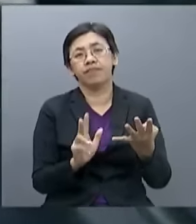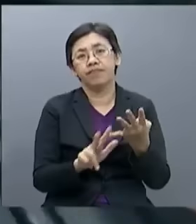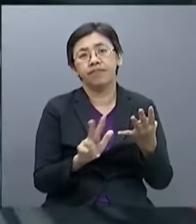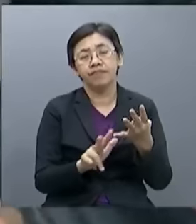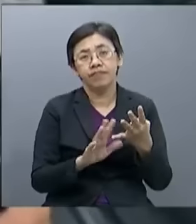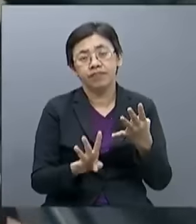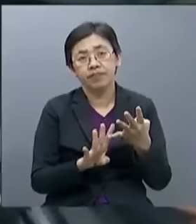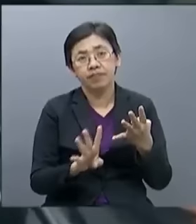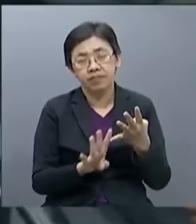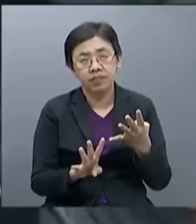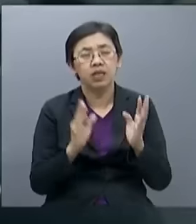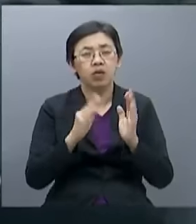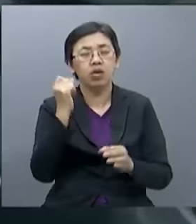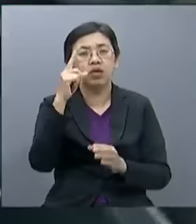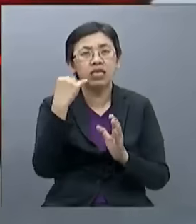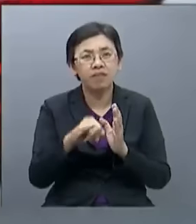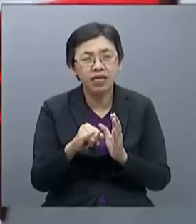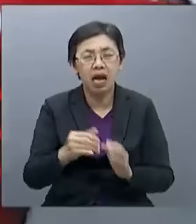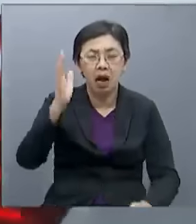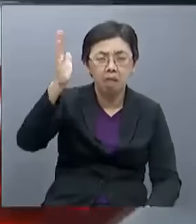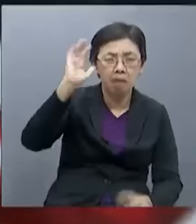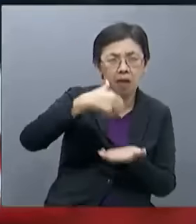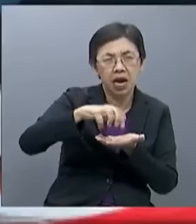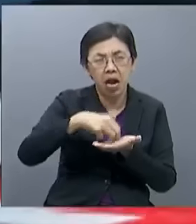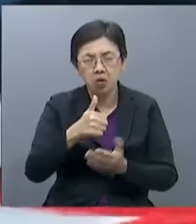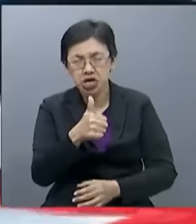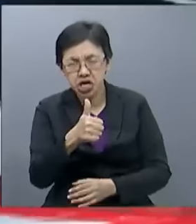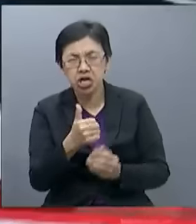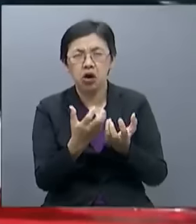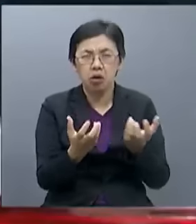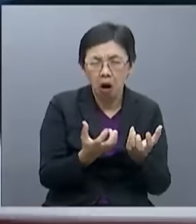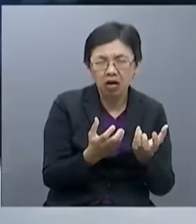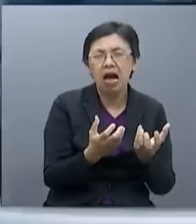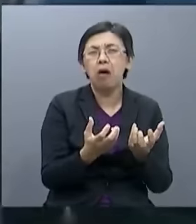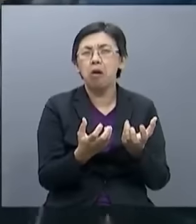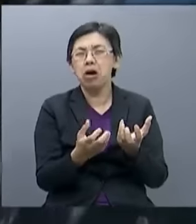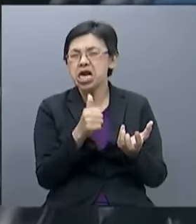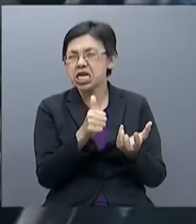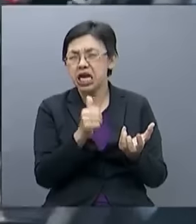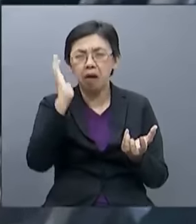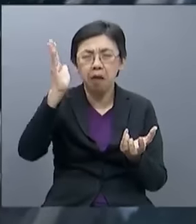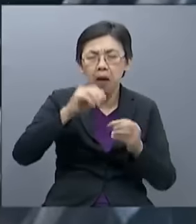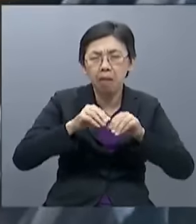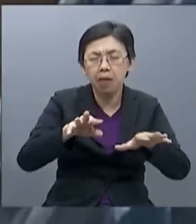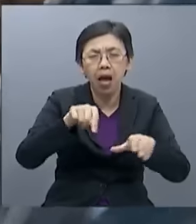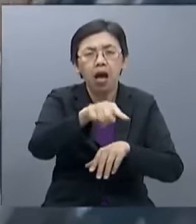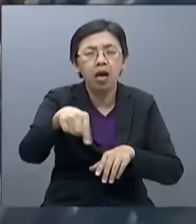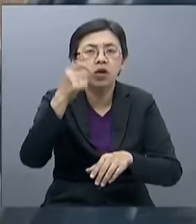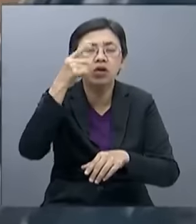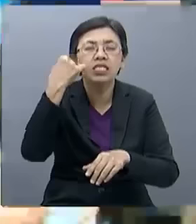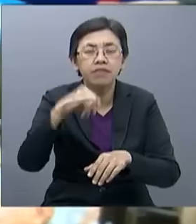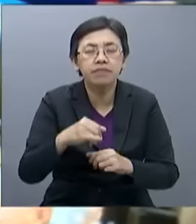ให้เกิดความเข้าใจผิดในสภาพคุณภาพปริมาณหรือสาระสำคัญประการใดเกี่ยวกับสินค้าหรือบริการ